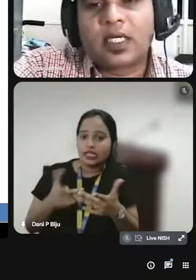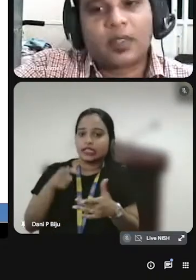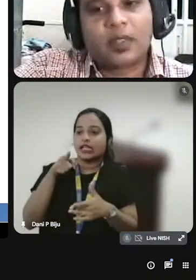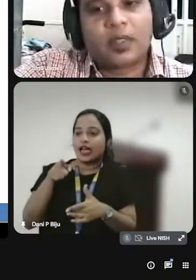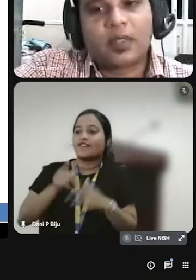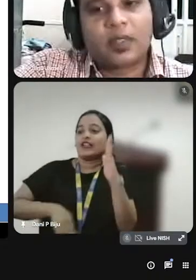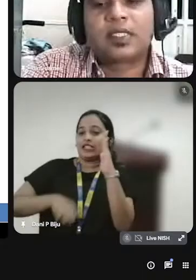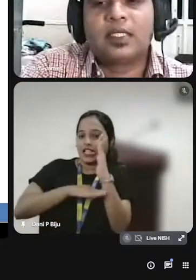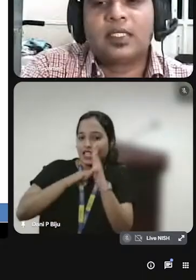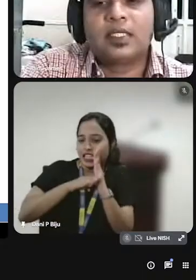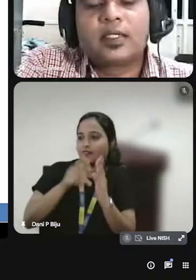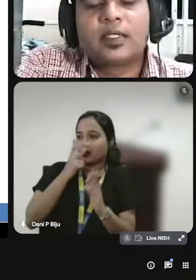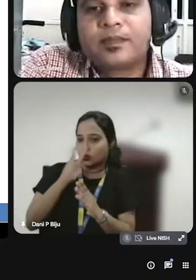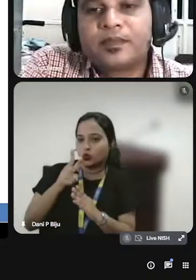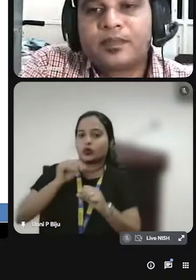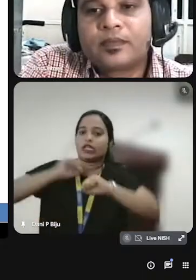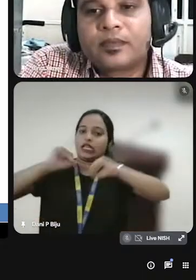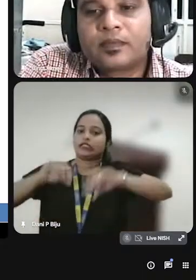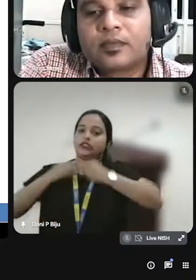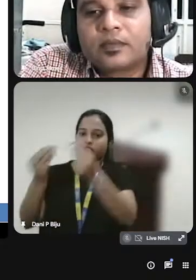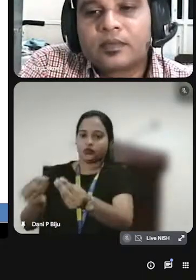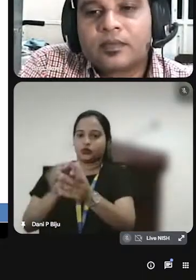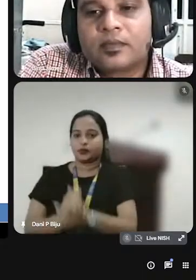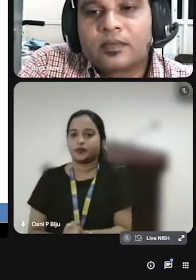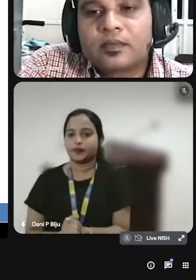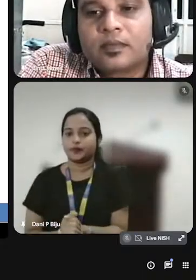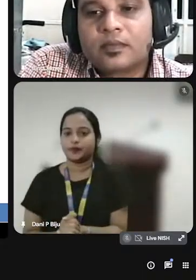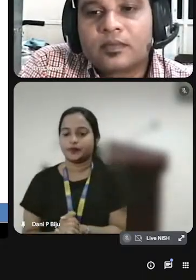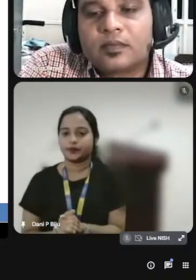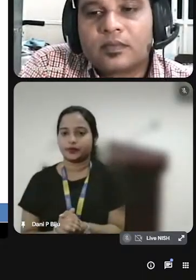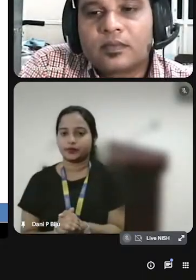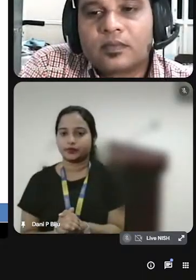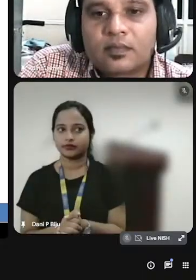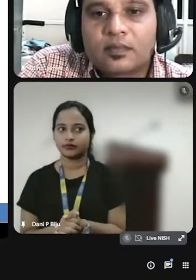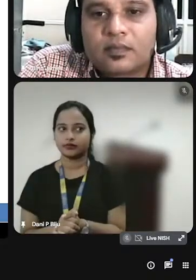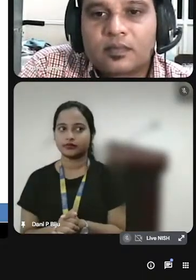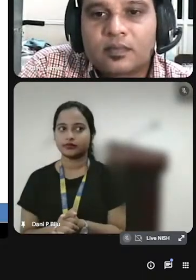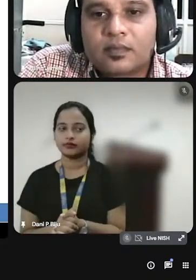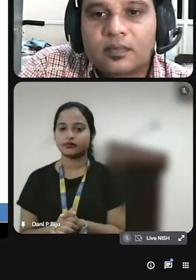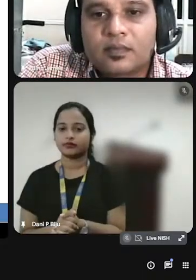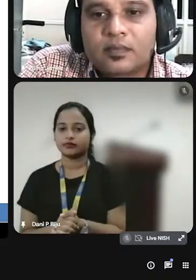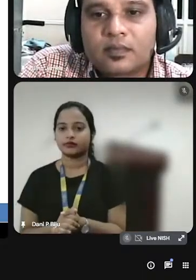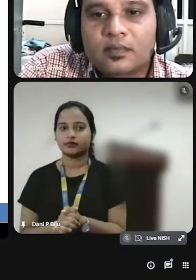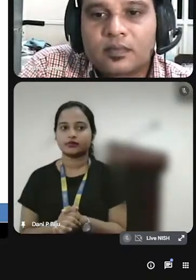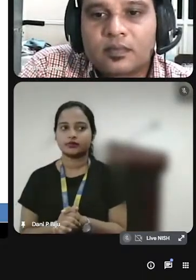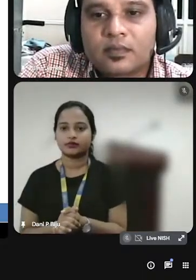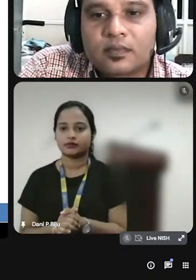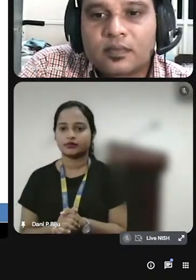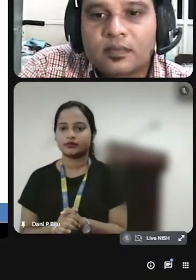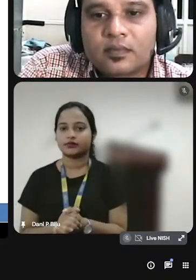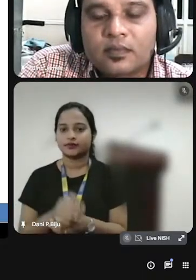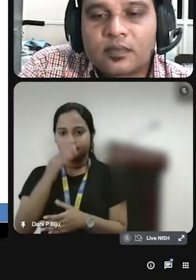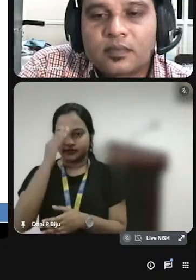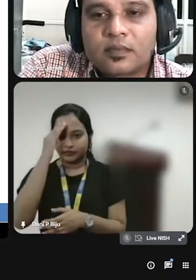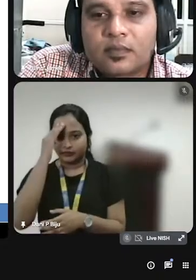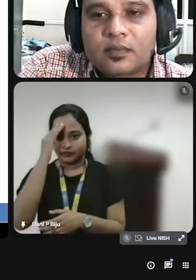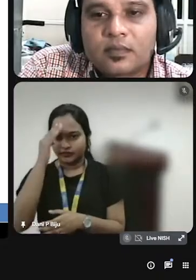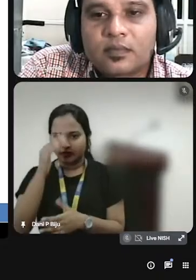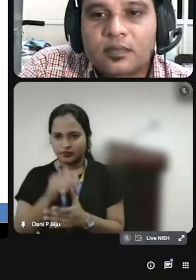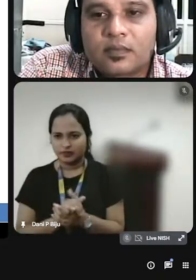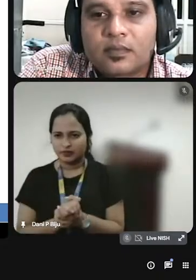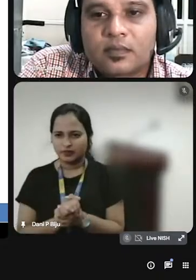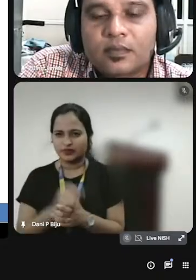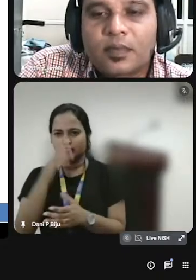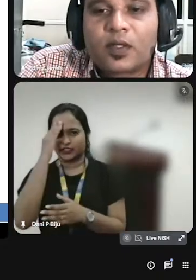അനുസരിച്ചായിരിക്കും നമ്മൾ എക്സസൈസ് ചെയ്യുന്നത്. ഹലോ സർ.